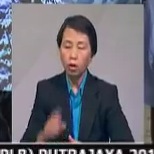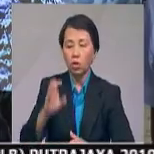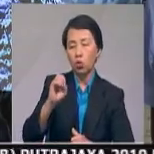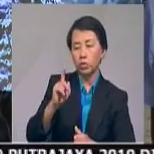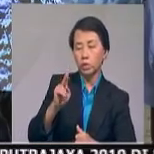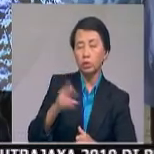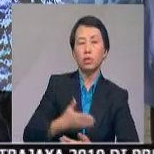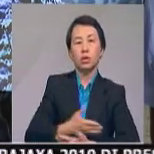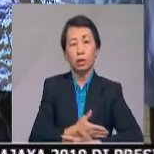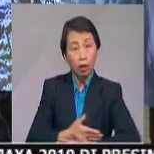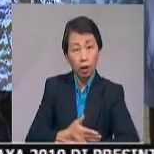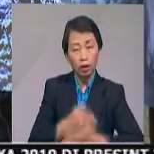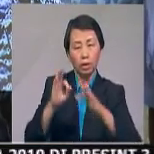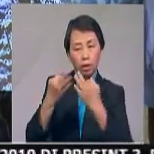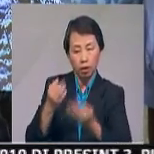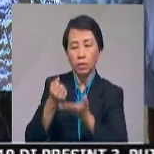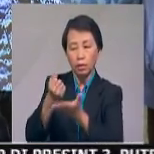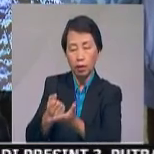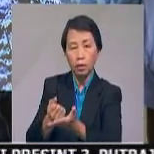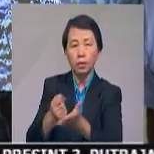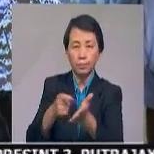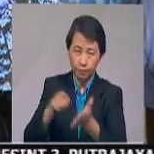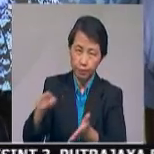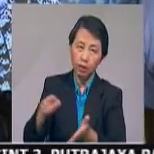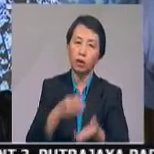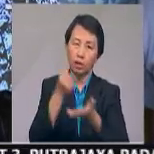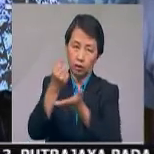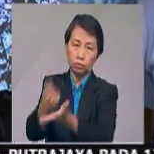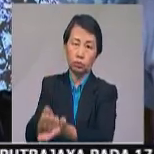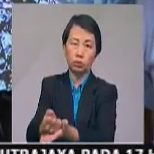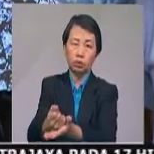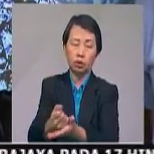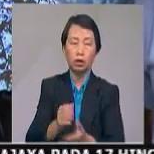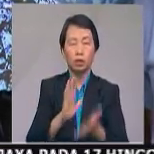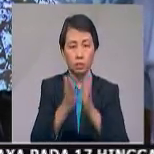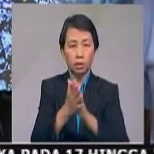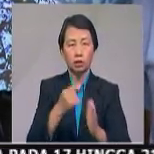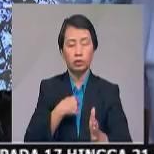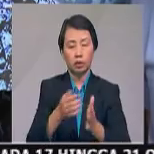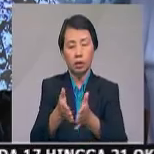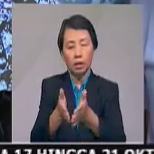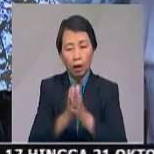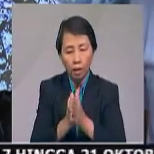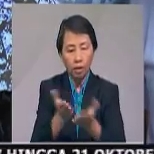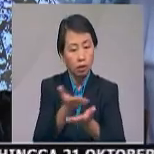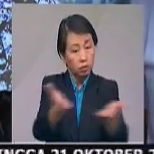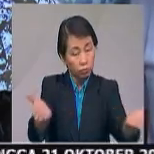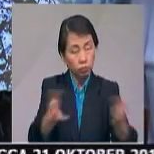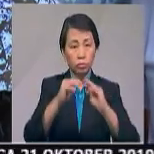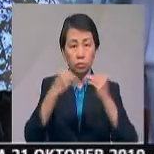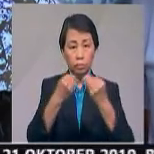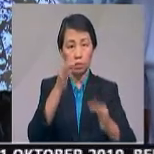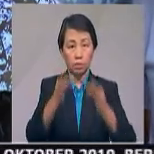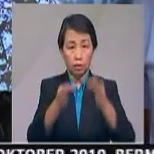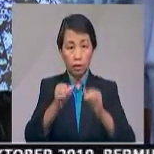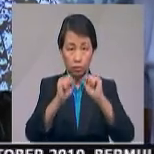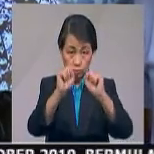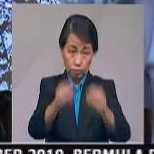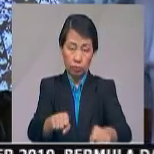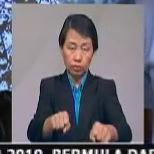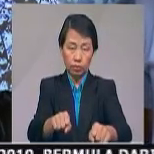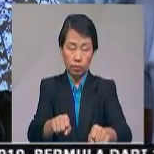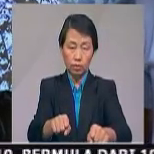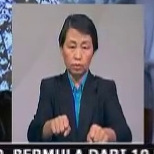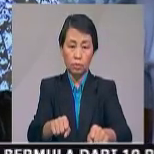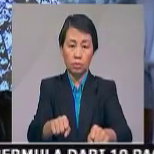mereka yang memerlukanlah. So saya menyerulah masyarakat semua kalau dapat